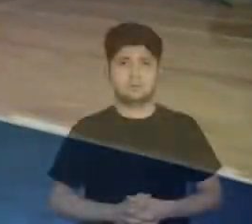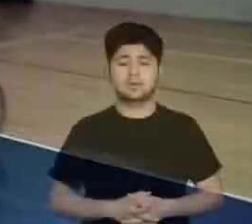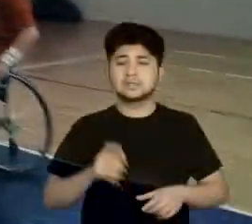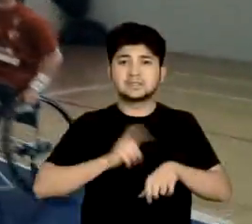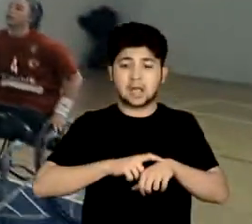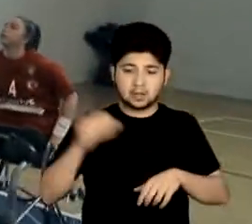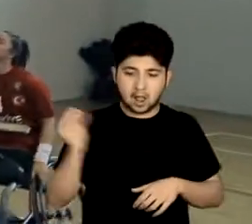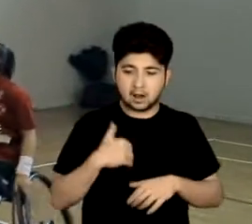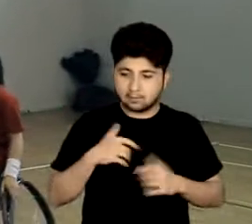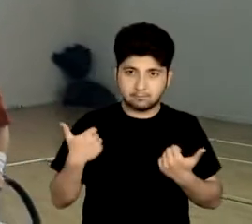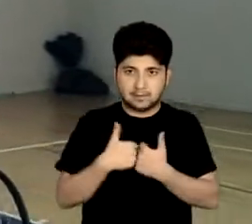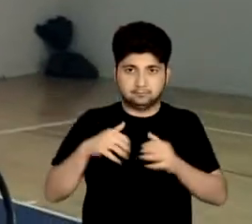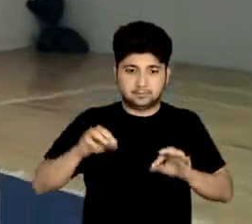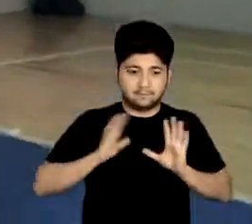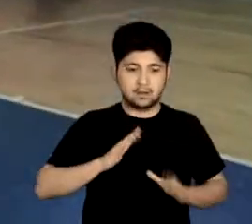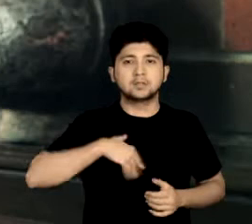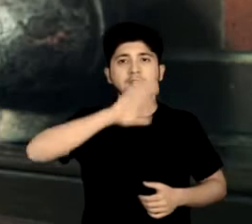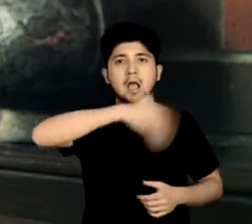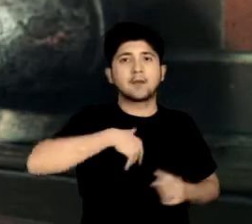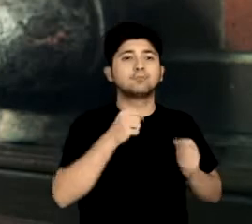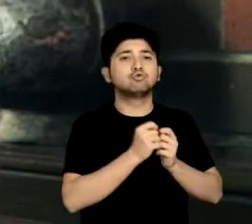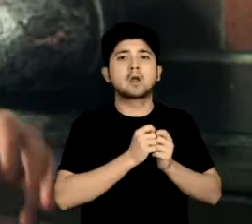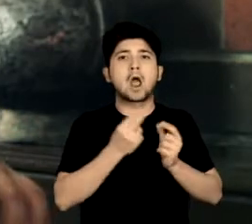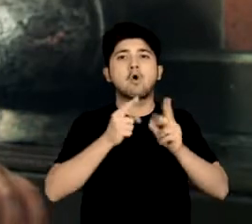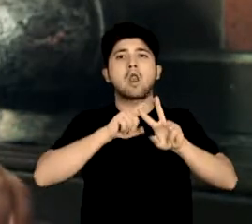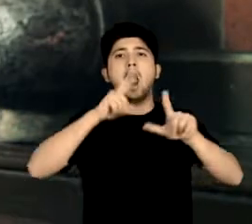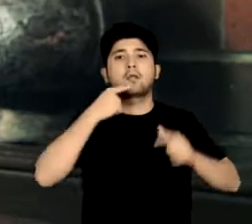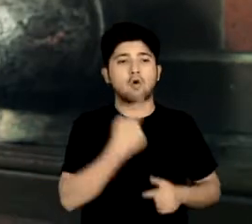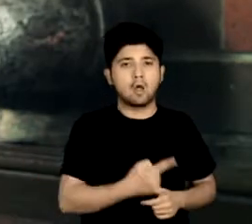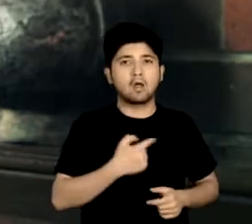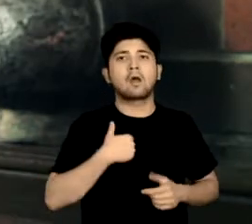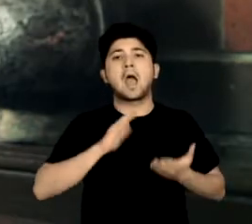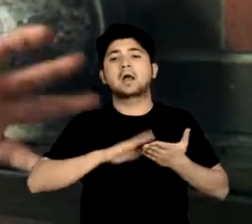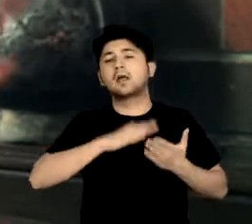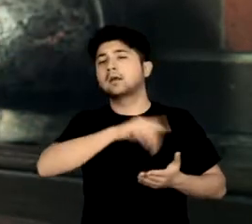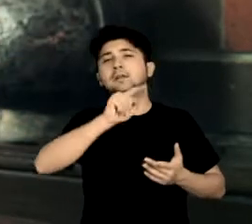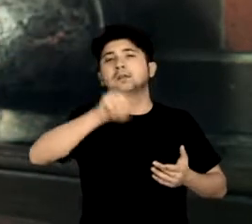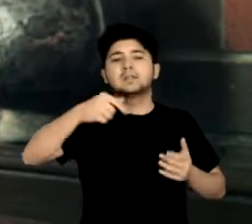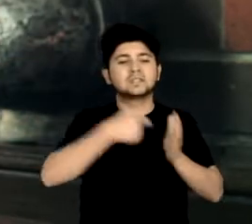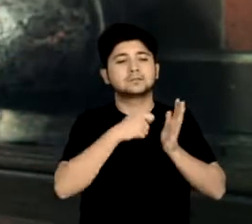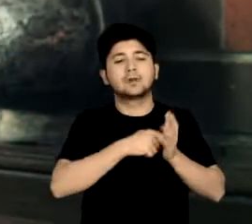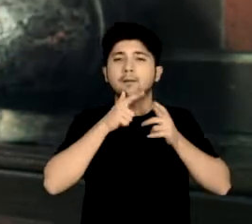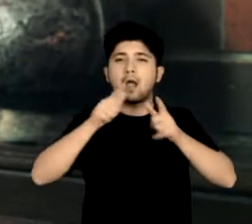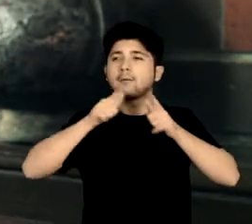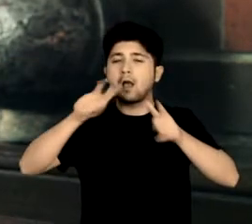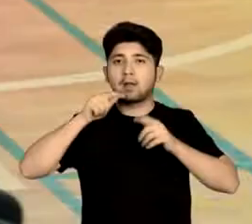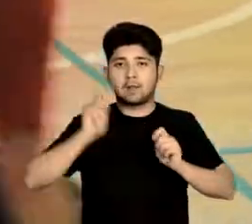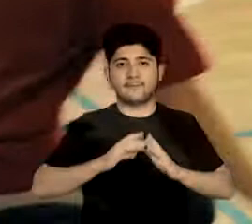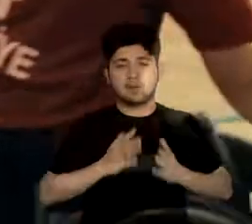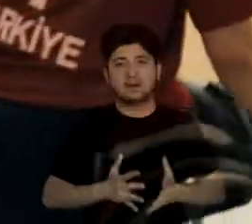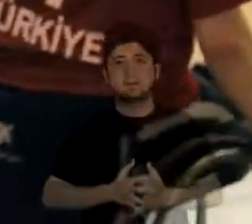Saat geldi çattı tabii. Hani çağrılıyor saate. Büşra Ünal, Esra Kırlı Şentürk böyle isimler teker teker